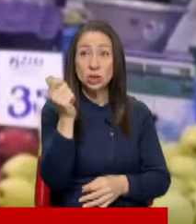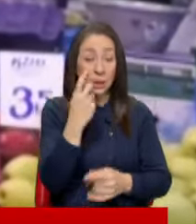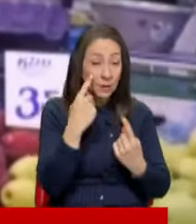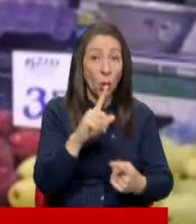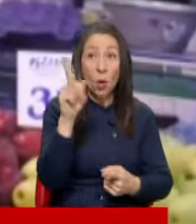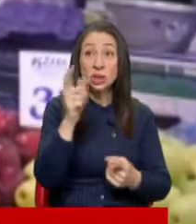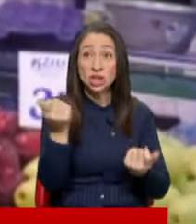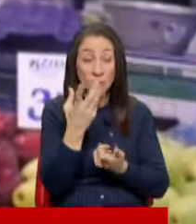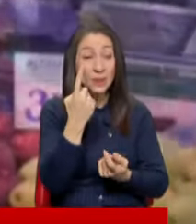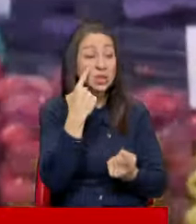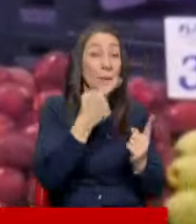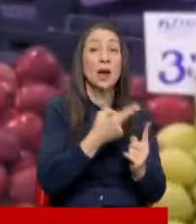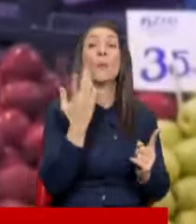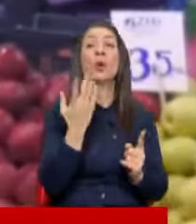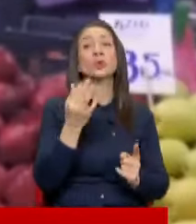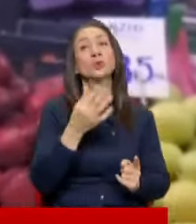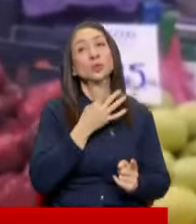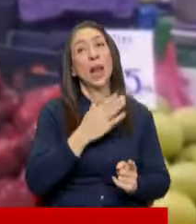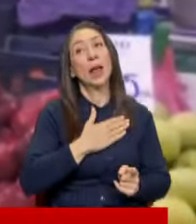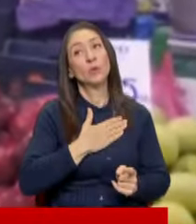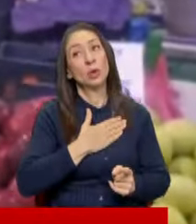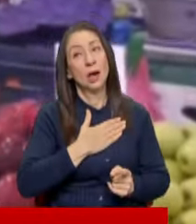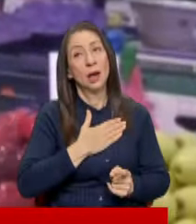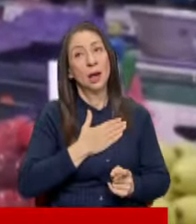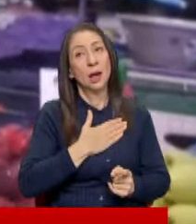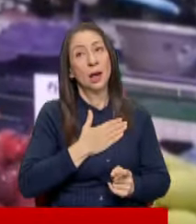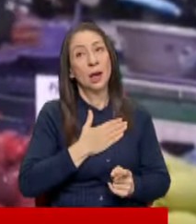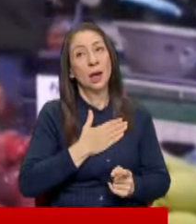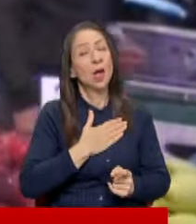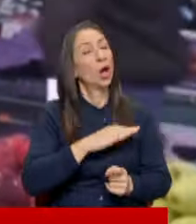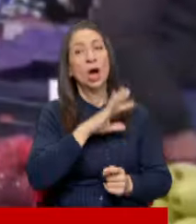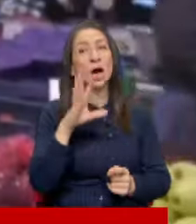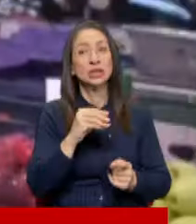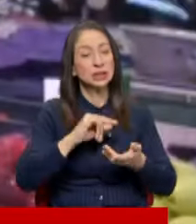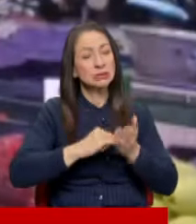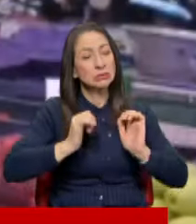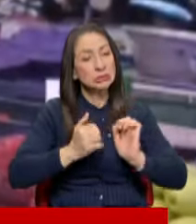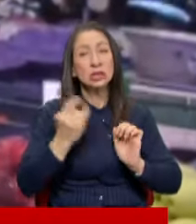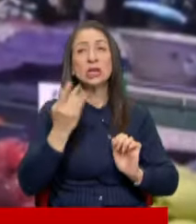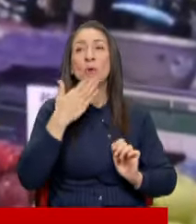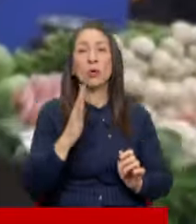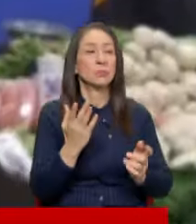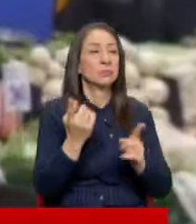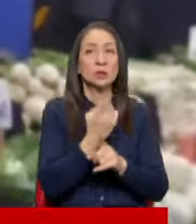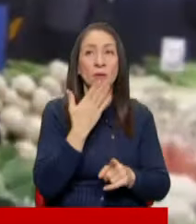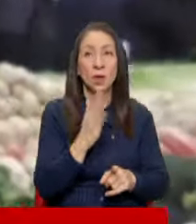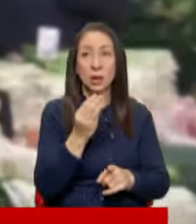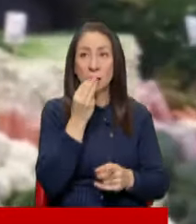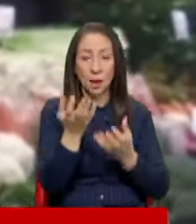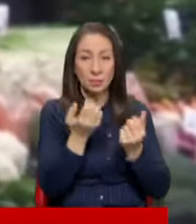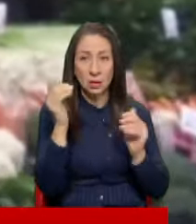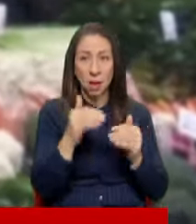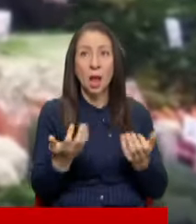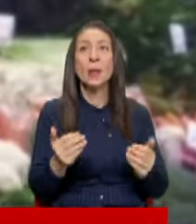bakıyordu Şimdi 10 kişi çalışıyor Bir kişiye bakamıyor Çok şükür elhamdülillah yani her şeyden kısıtlıyorsa yok yemeklik almaya